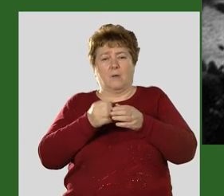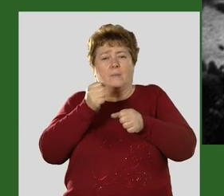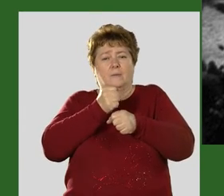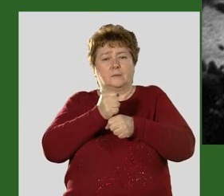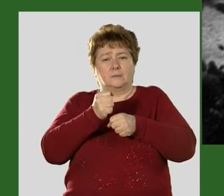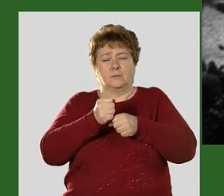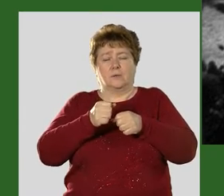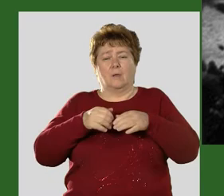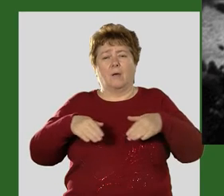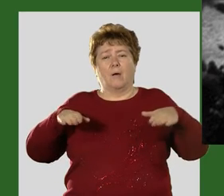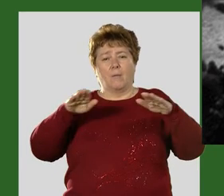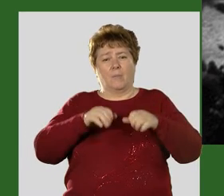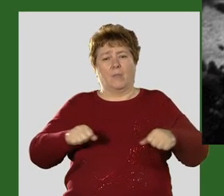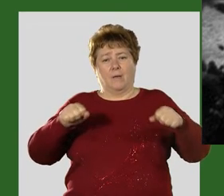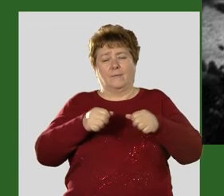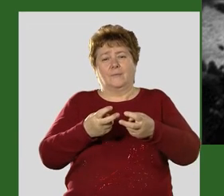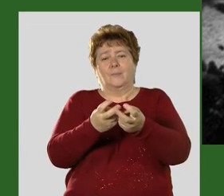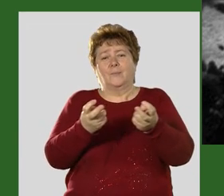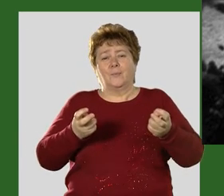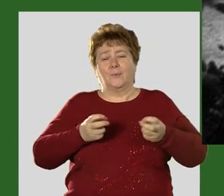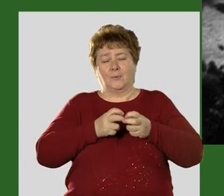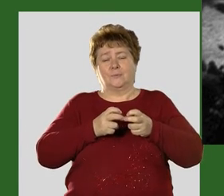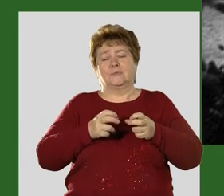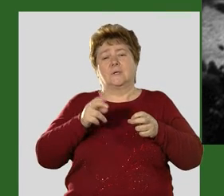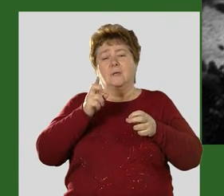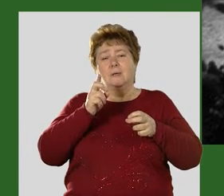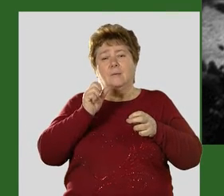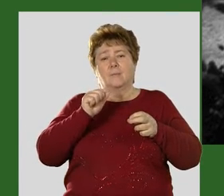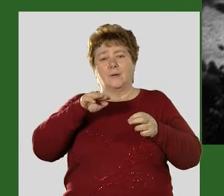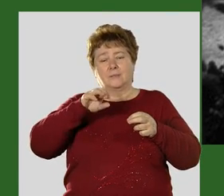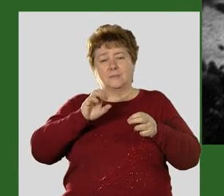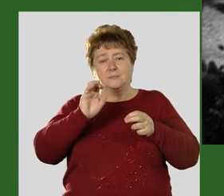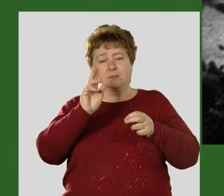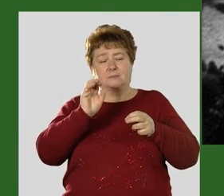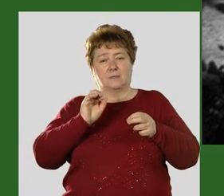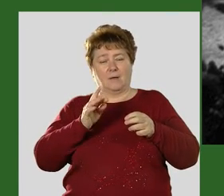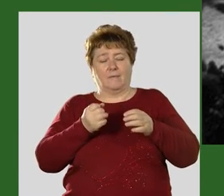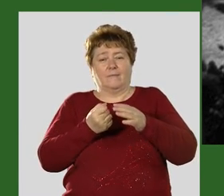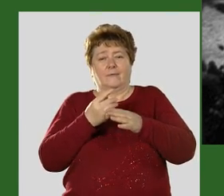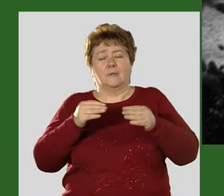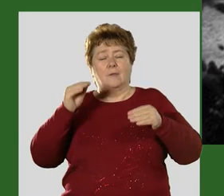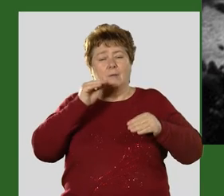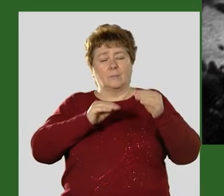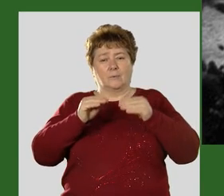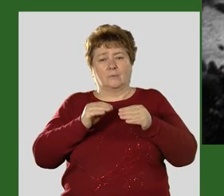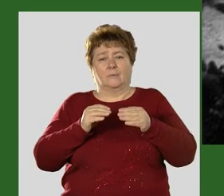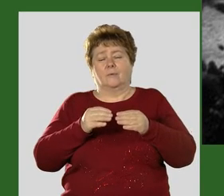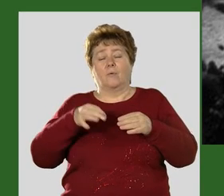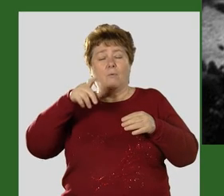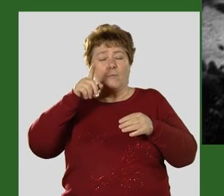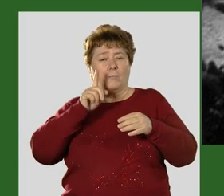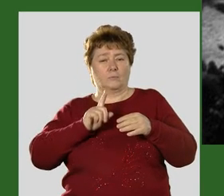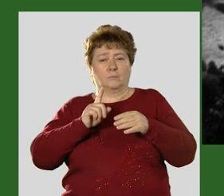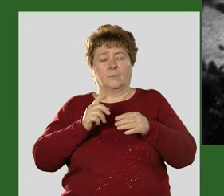изобрели плавающие блюдца, батискаф. Этот аппарат является самым удачным из